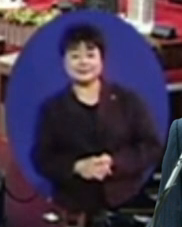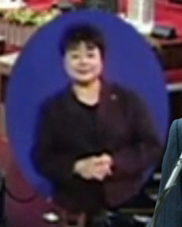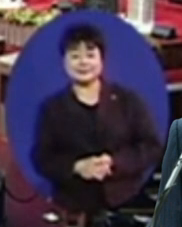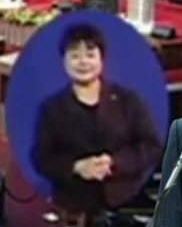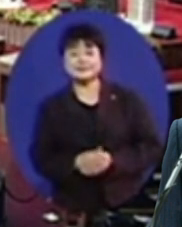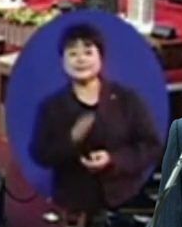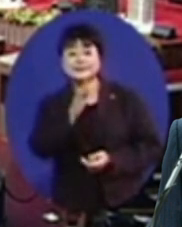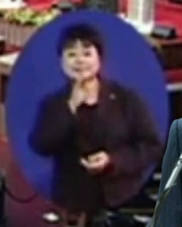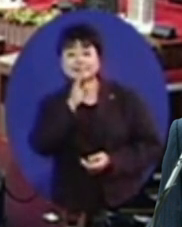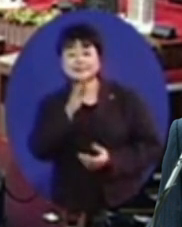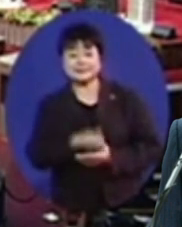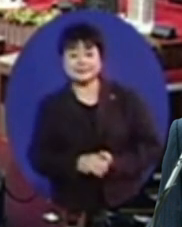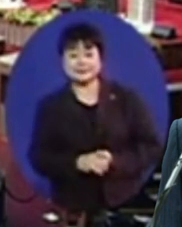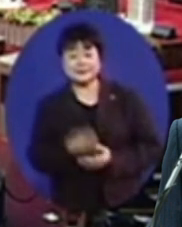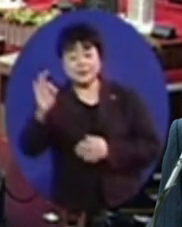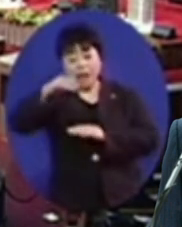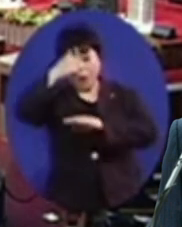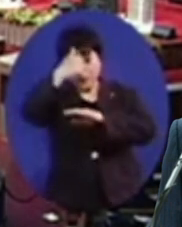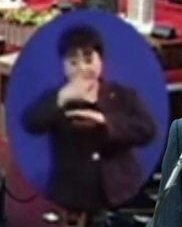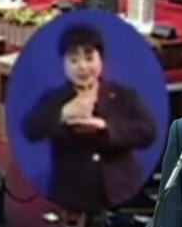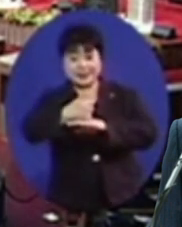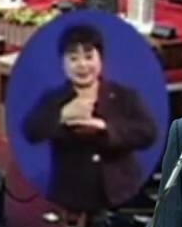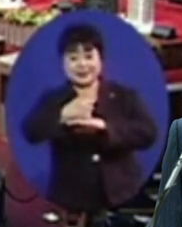이것은 다윗의